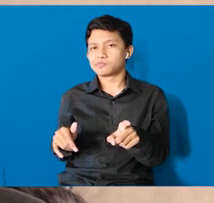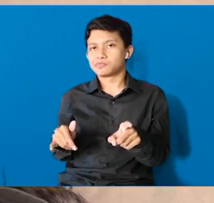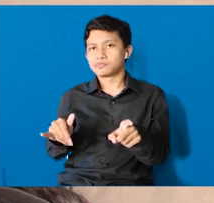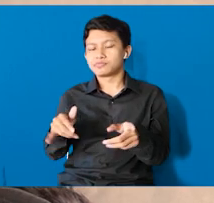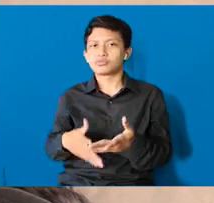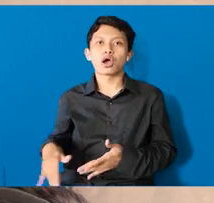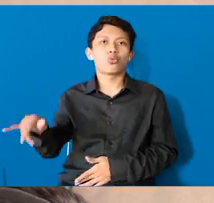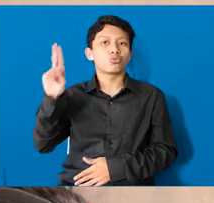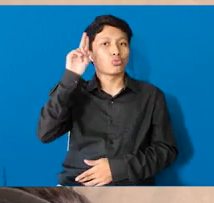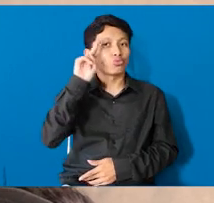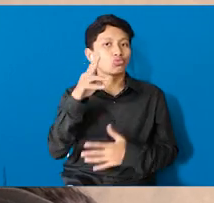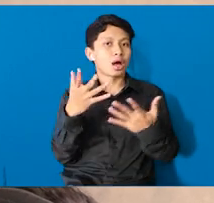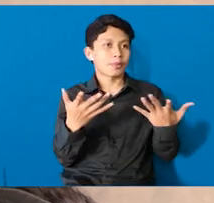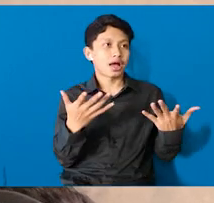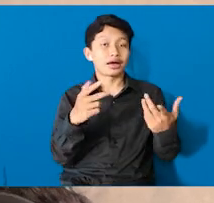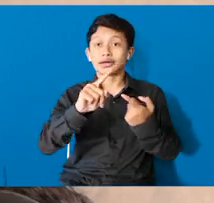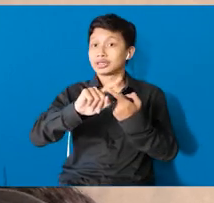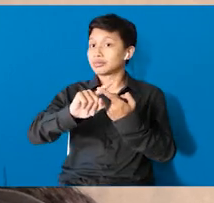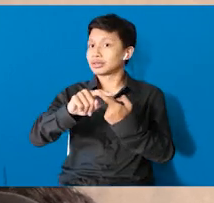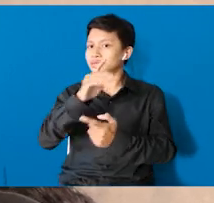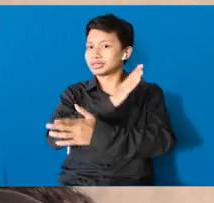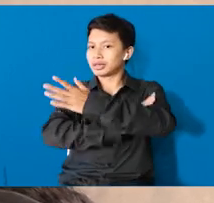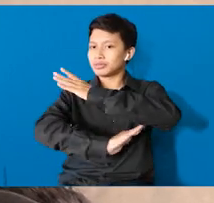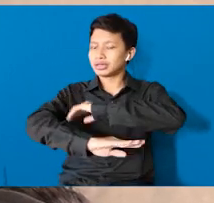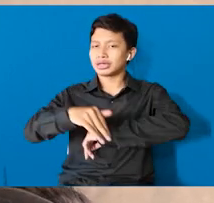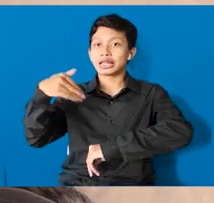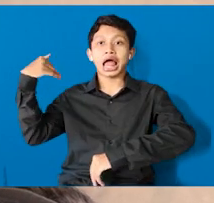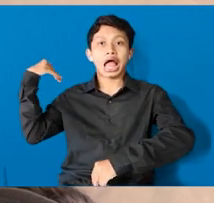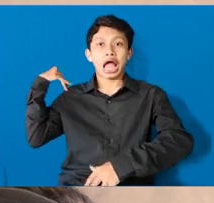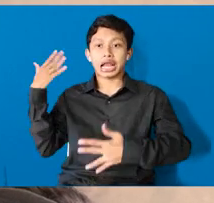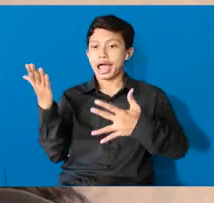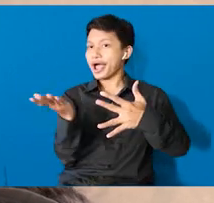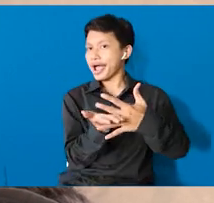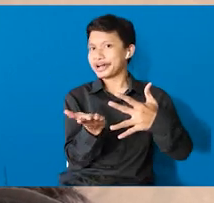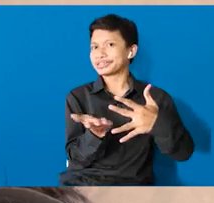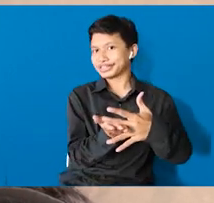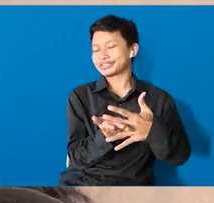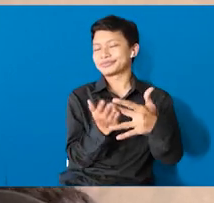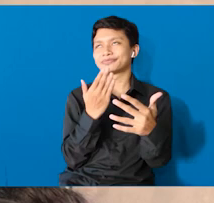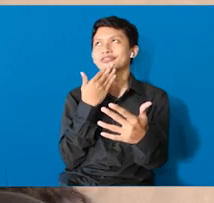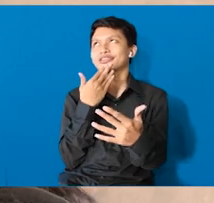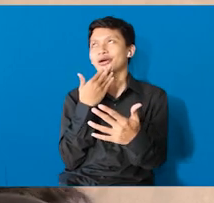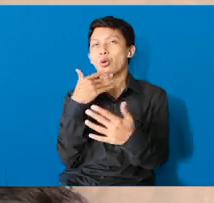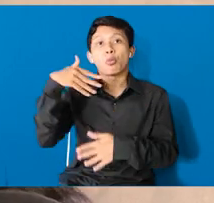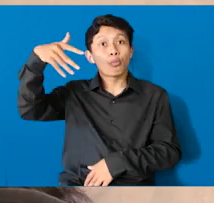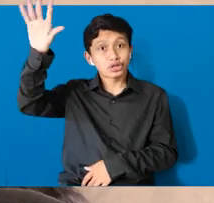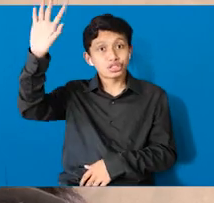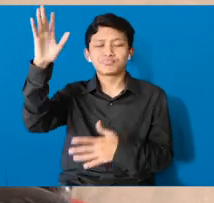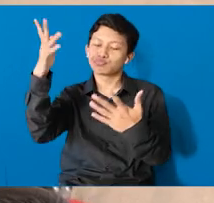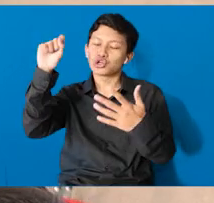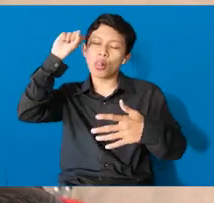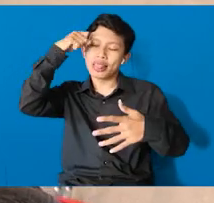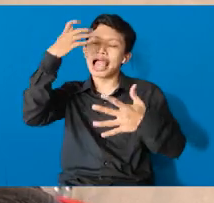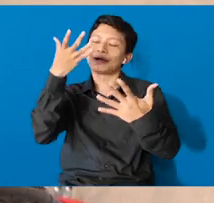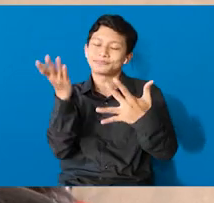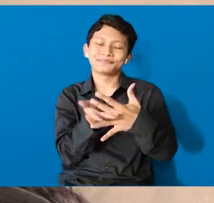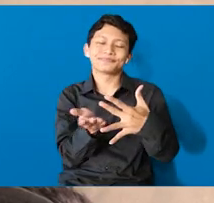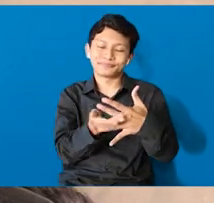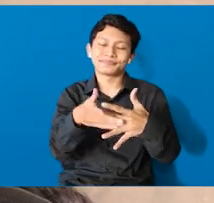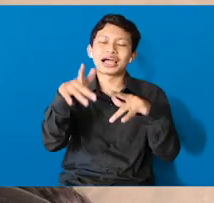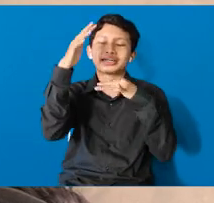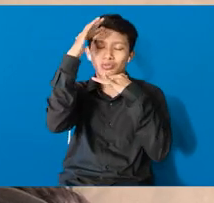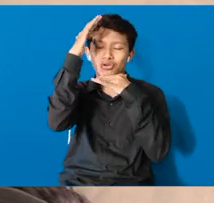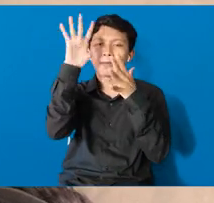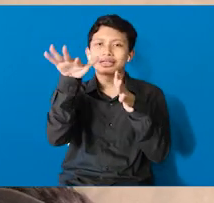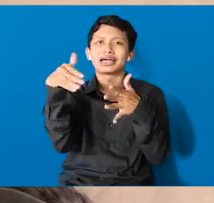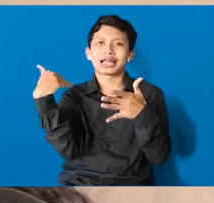tuwo gimana caranya biar teman-teman itu ada akses ke koran tanpa merepotkan dari pihak puskesmas. Itu harapan kami ke depannya. Mudah-mudahan